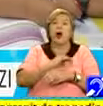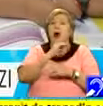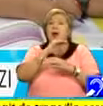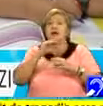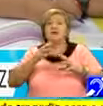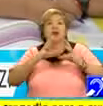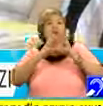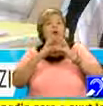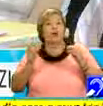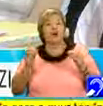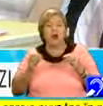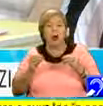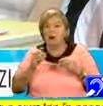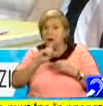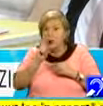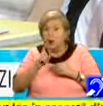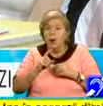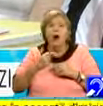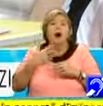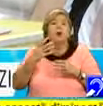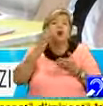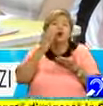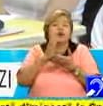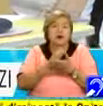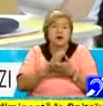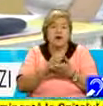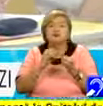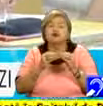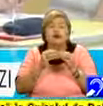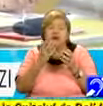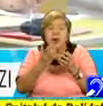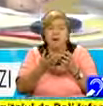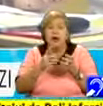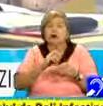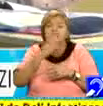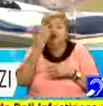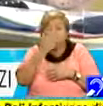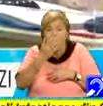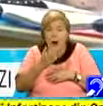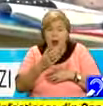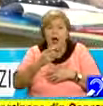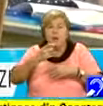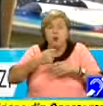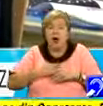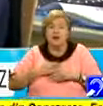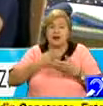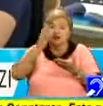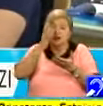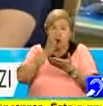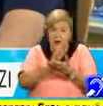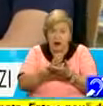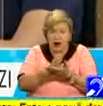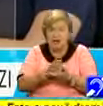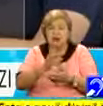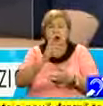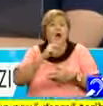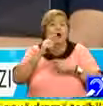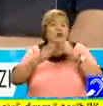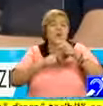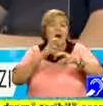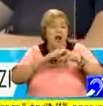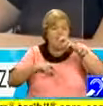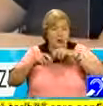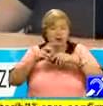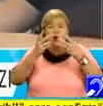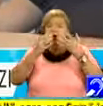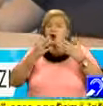anul trecut, ci va fi descentralizat. Ce înseamnă asta mai exact? Fiecare școală va decide, în urma anchetei epidemiologice și a numărului de